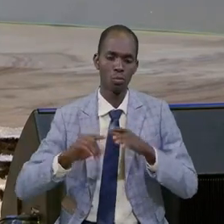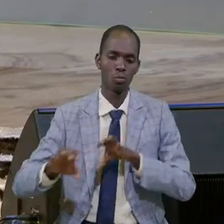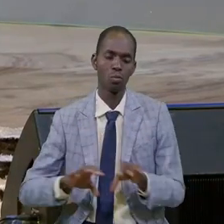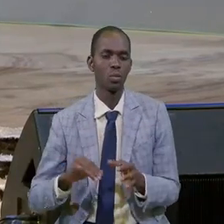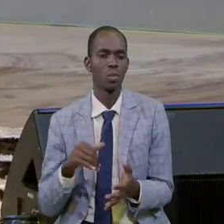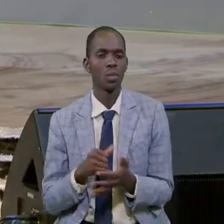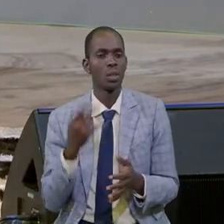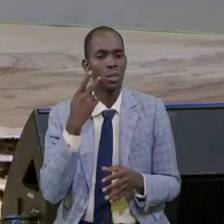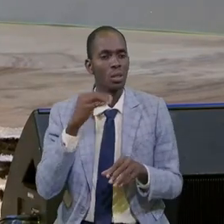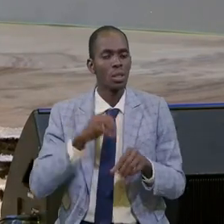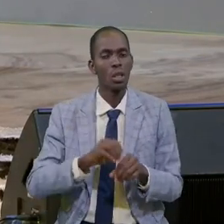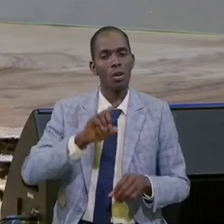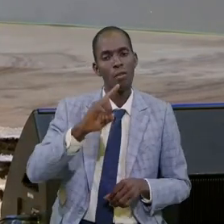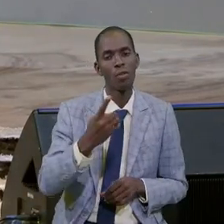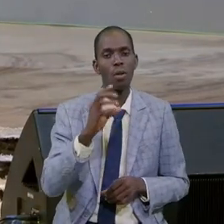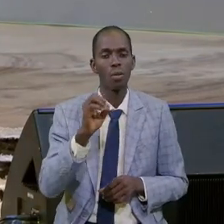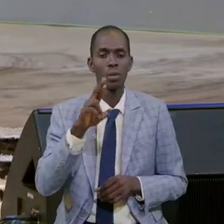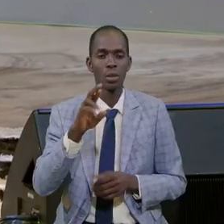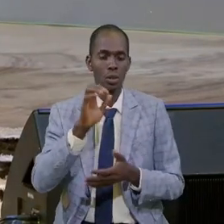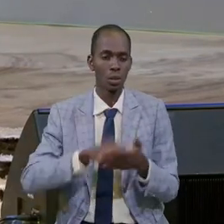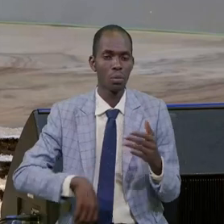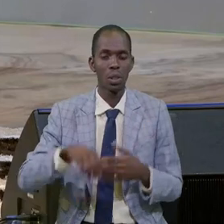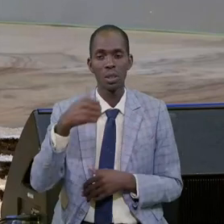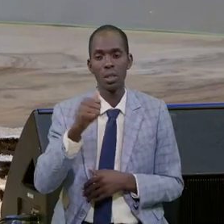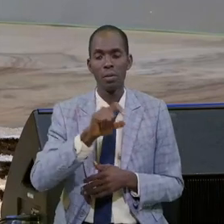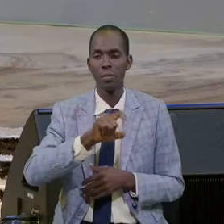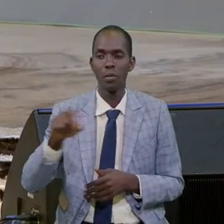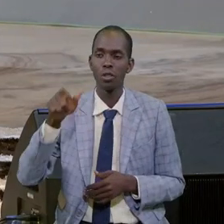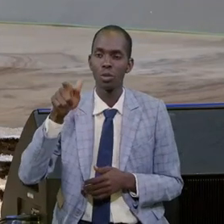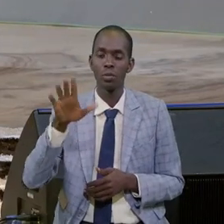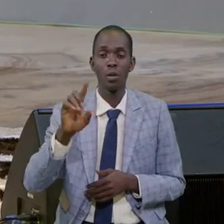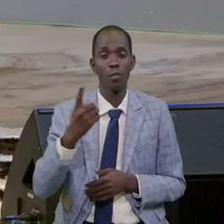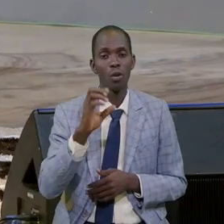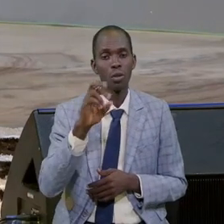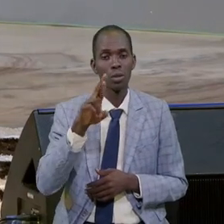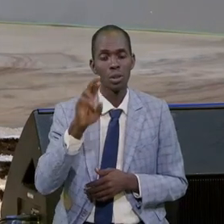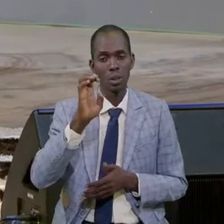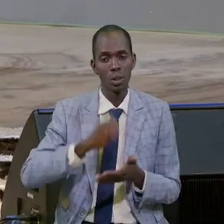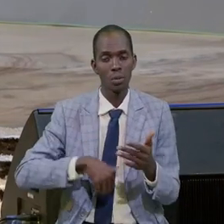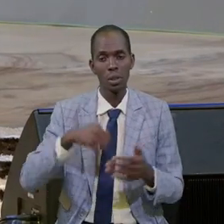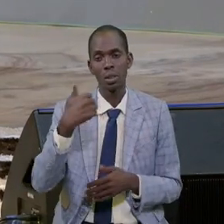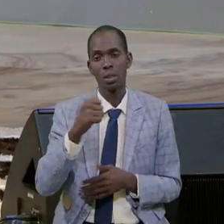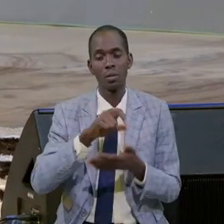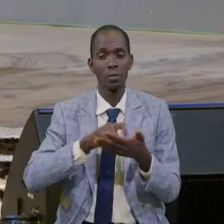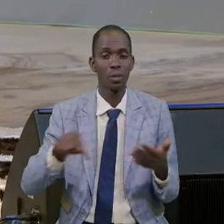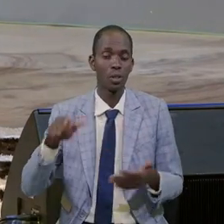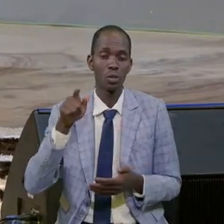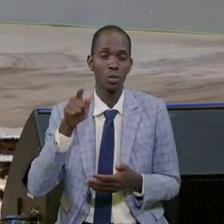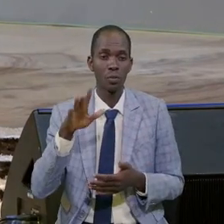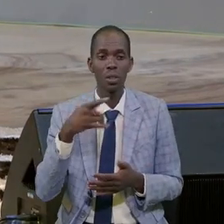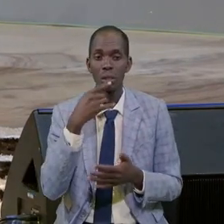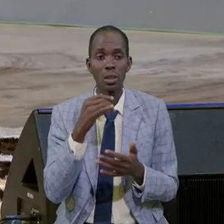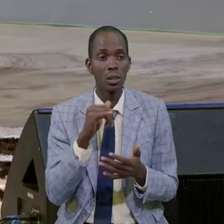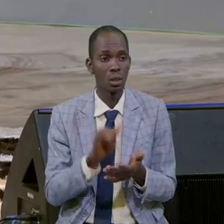allons au verset 25 de 1 Corinthiens 10. 1 Corinthiens 10, verset